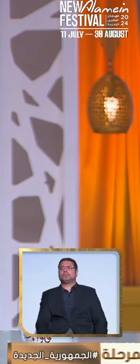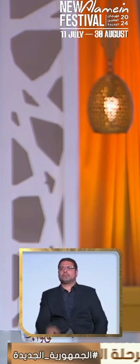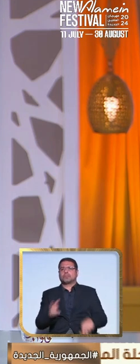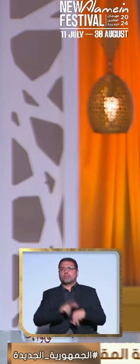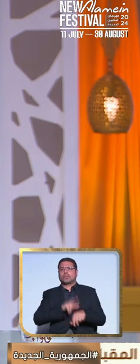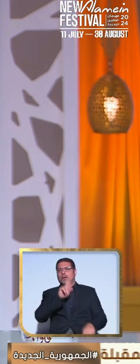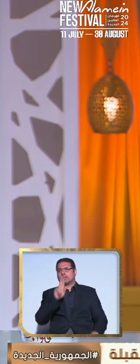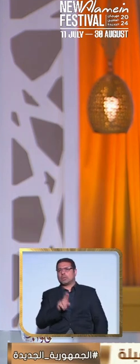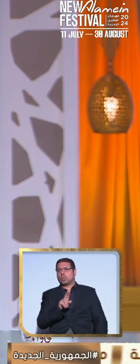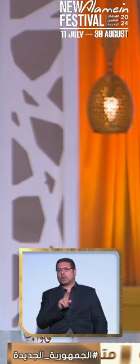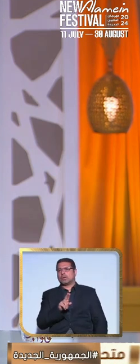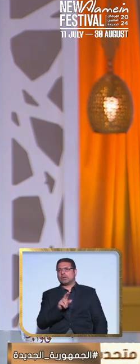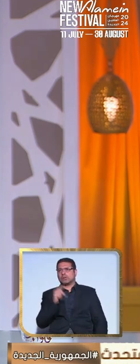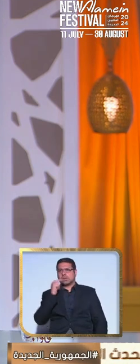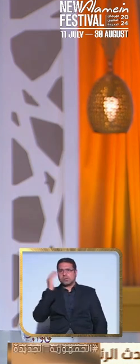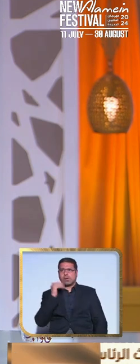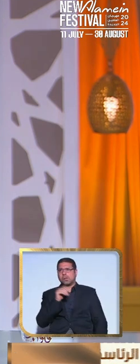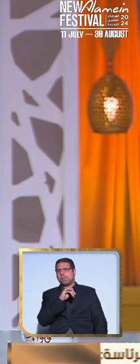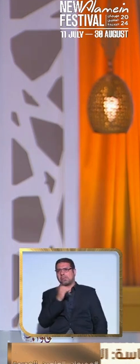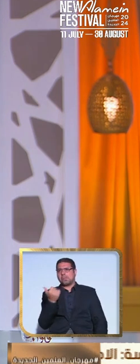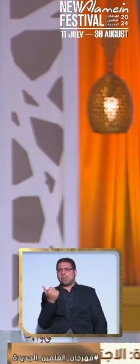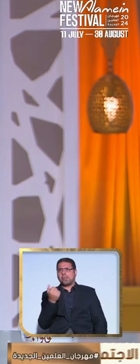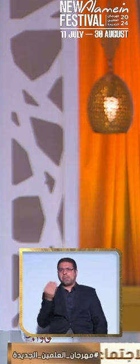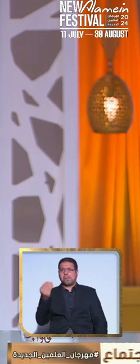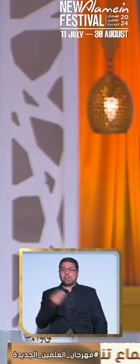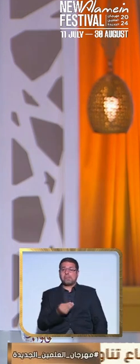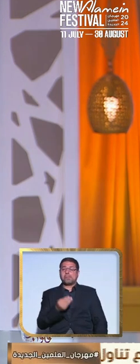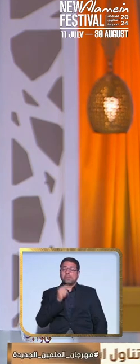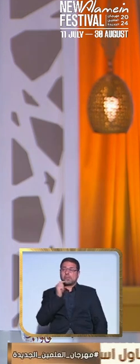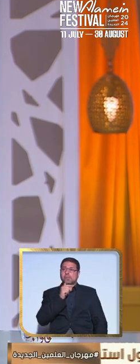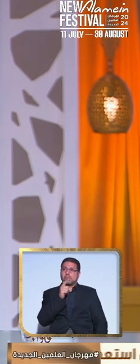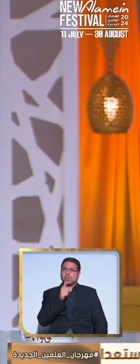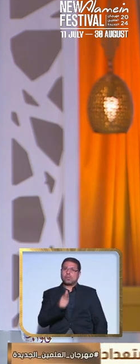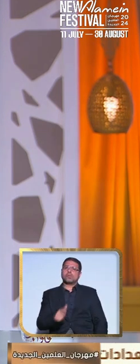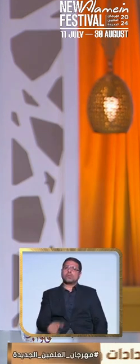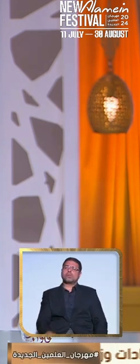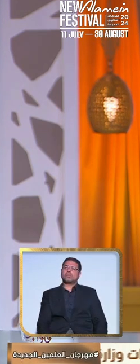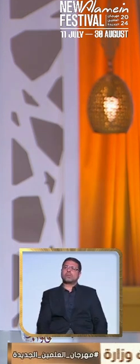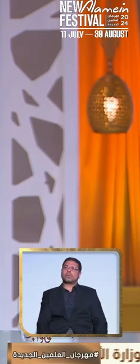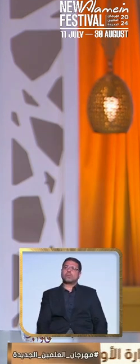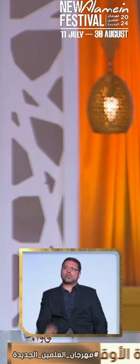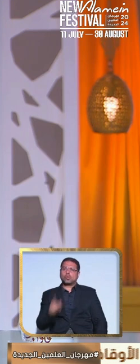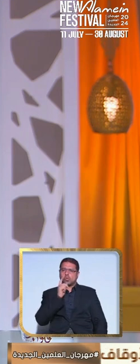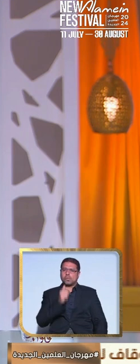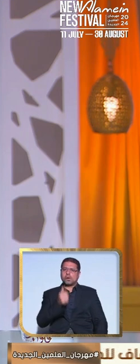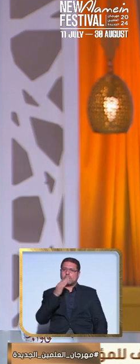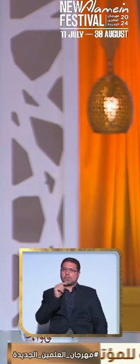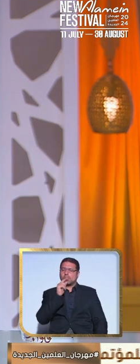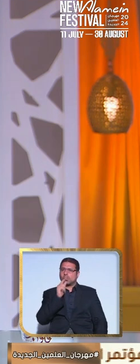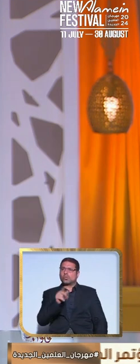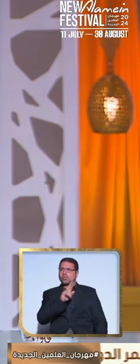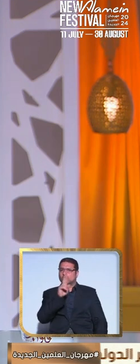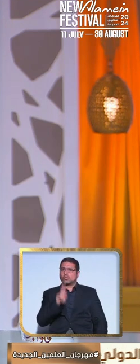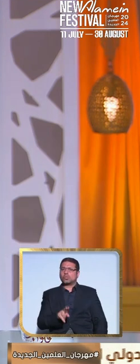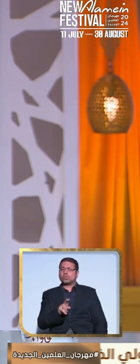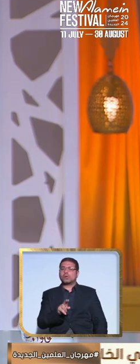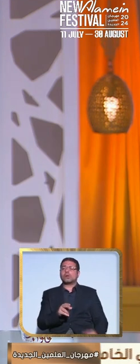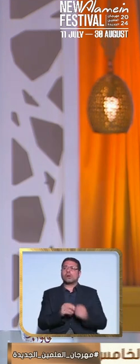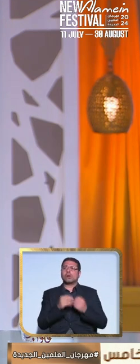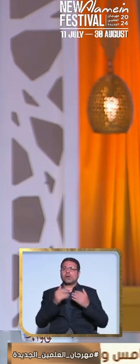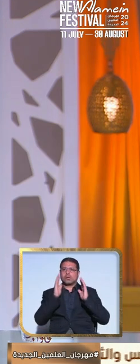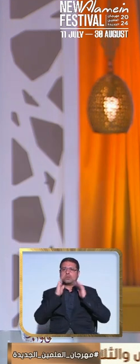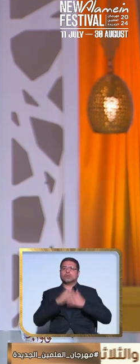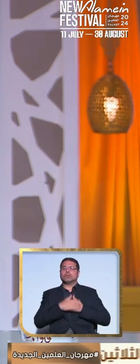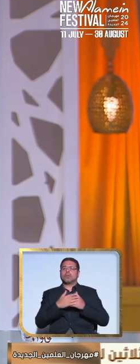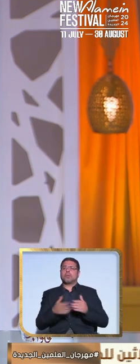في سؤال اختنا الفاضله امبارح، كانت الست ام احمد وكانت بتسال عن قضاء